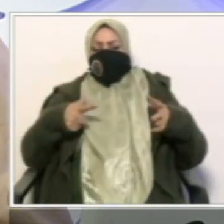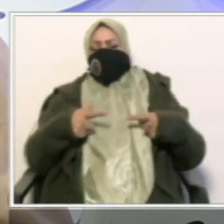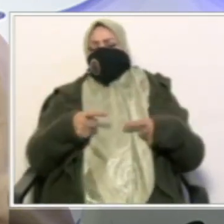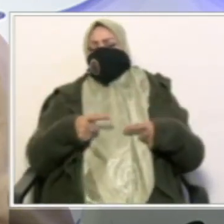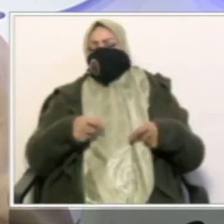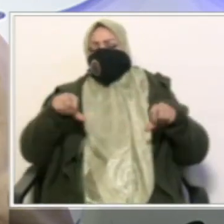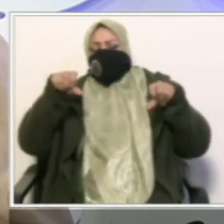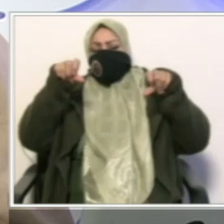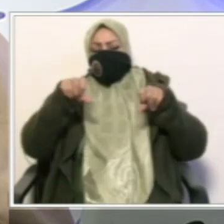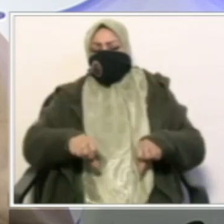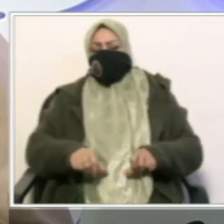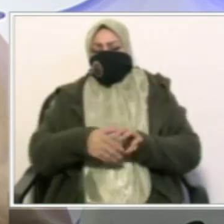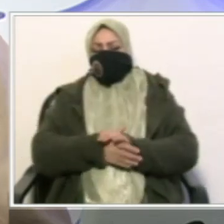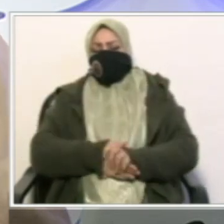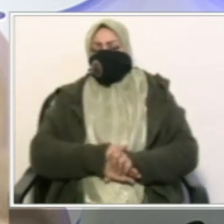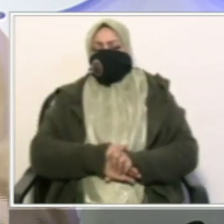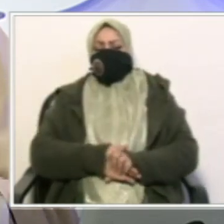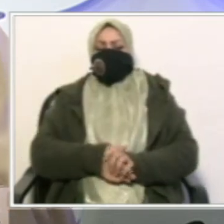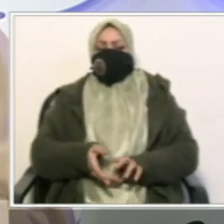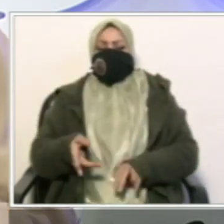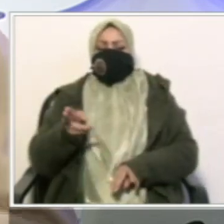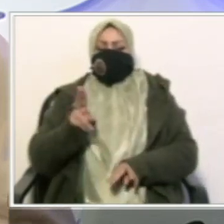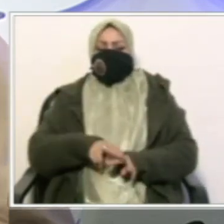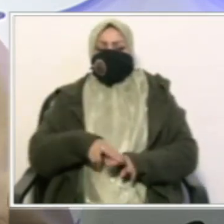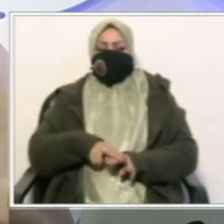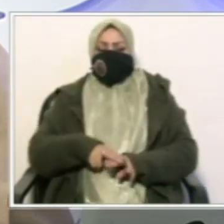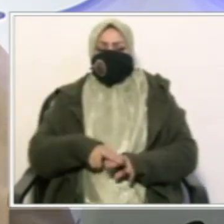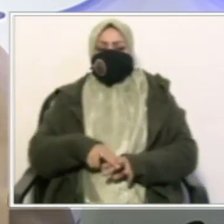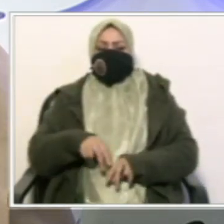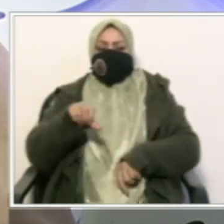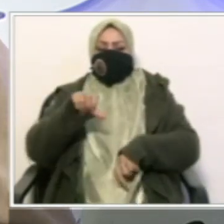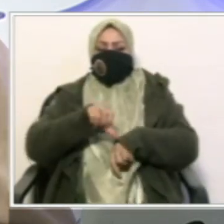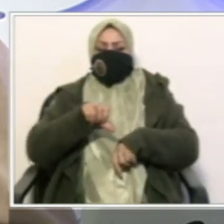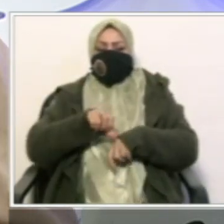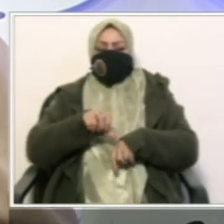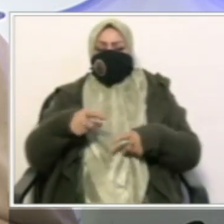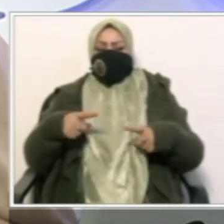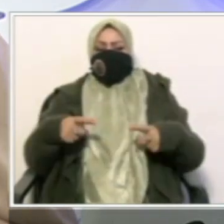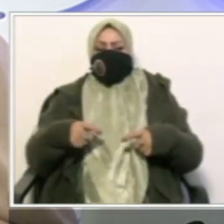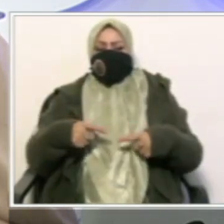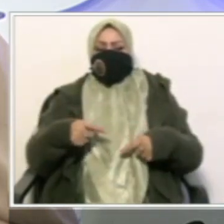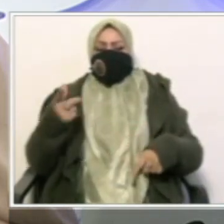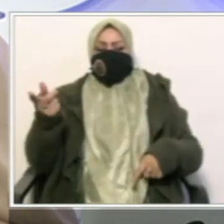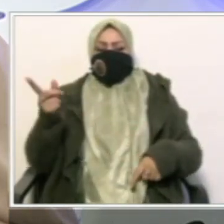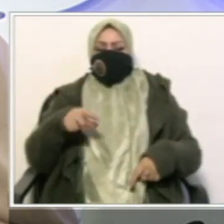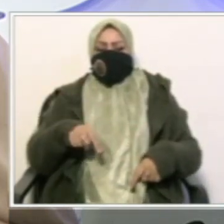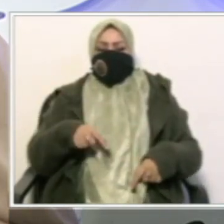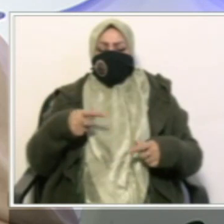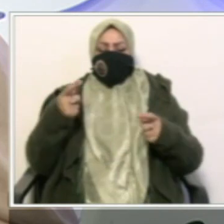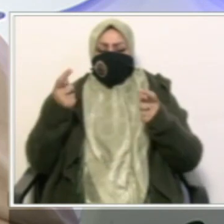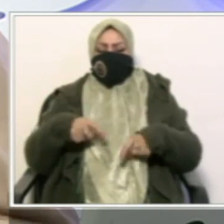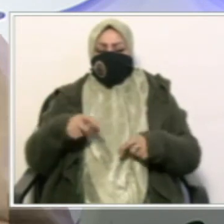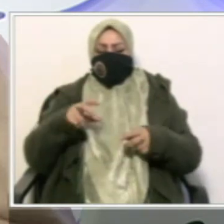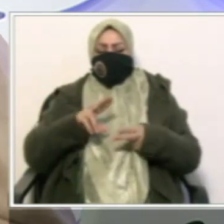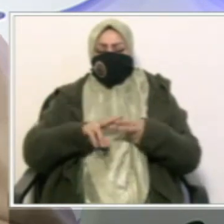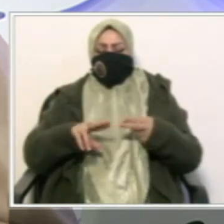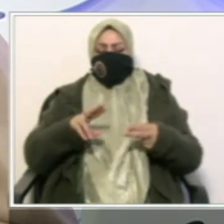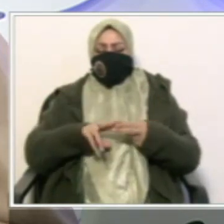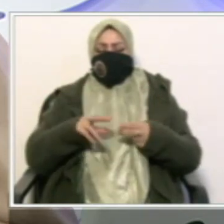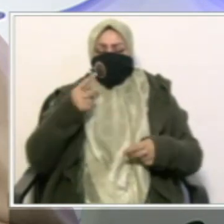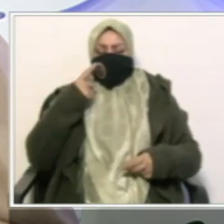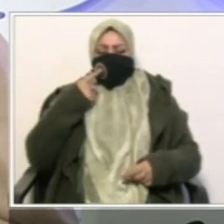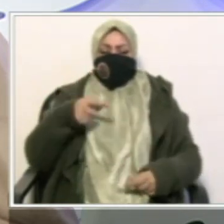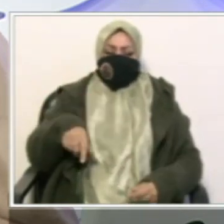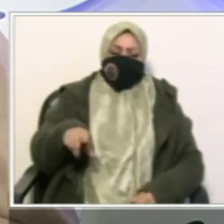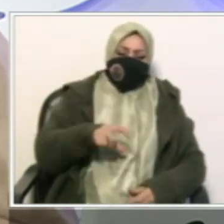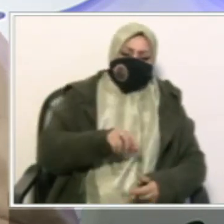حربه على طرابلس خاسرة، والآن يقول لا بنرجع للتفاوض وللصلح. إذن لما أنتم تدعمونه ما دام هو يدخل البلاد في